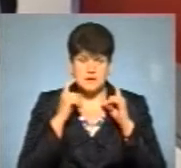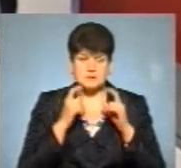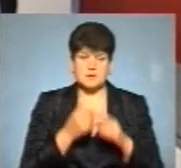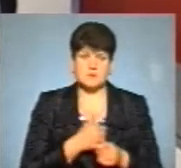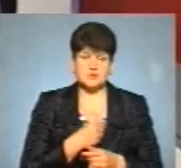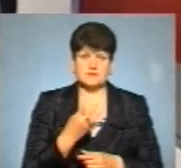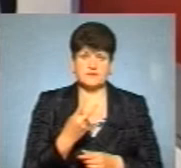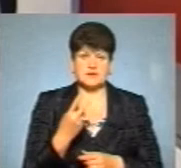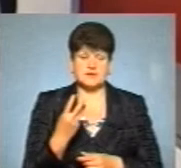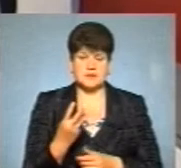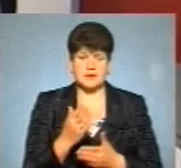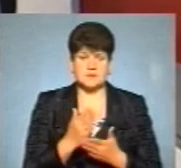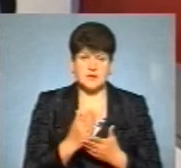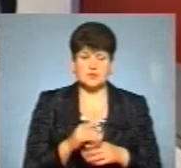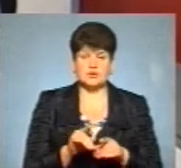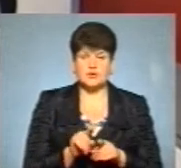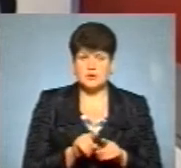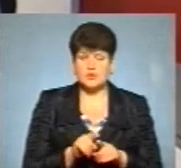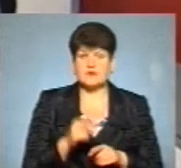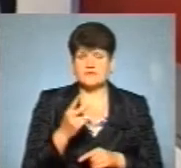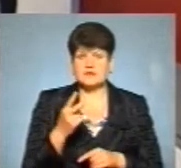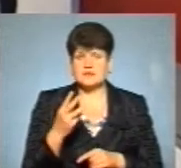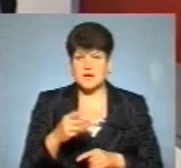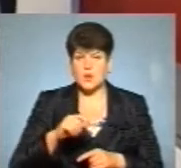2-3 мати з собою, як і 2-3 ручки з чорною пастою.